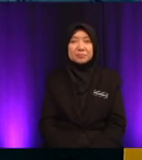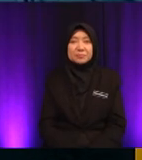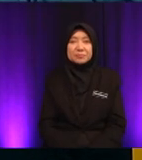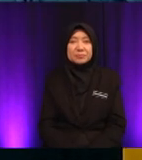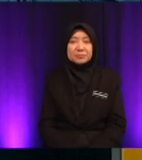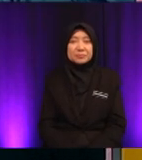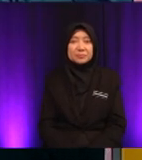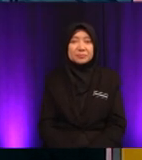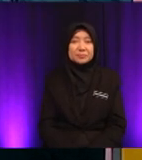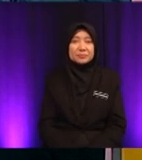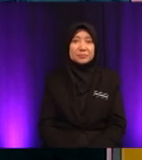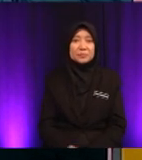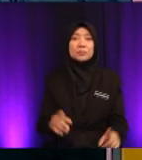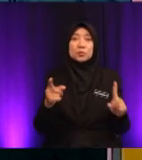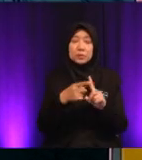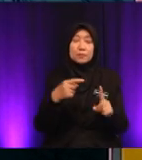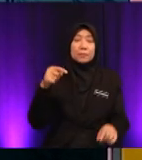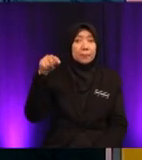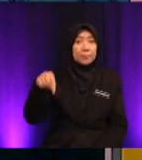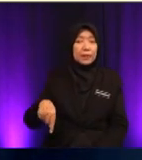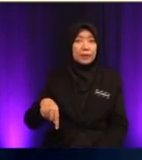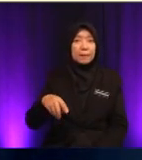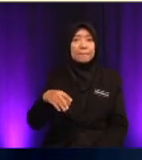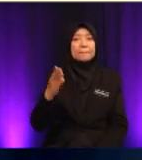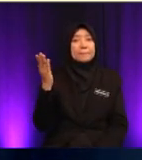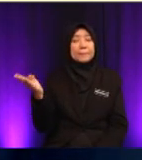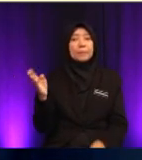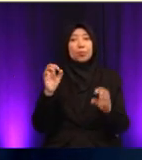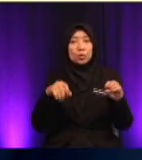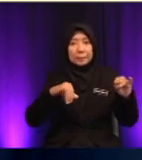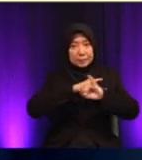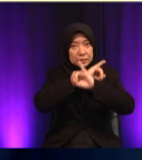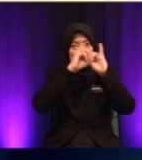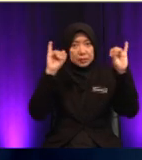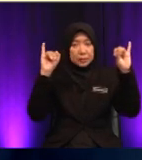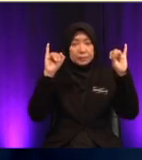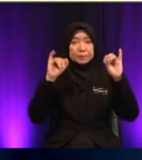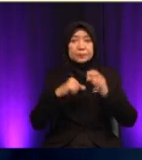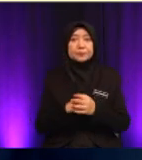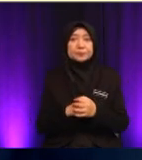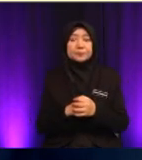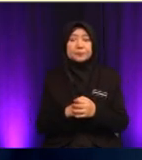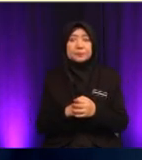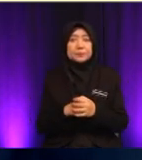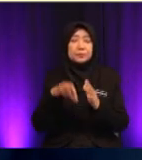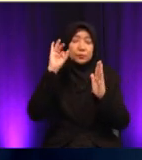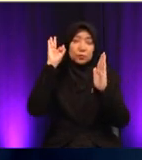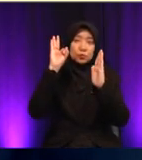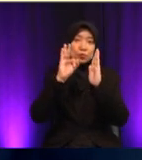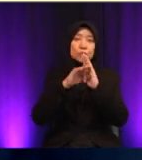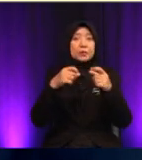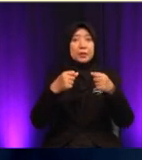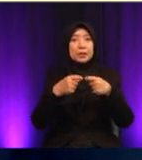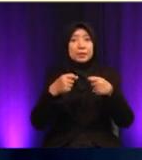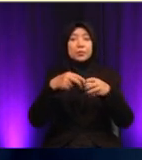jadi dari sini beliau boleh menerangkan bahwa Bagaimana foto electric tersebut berhasil di